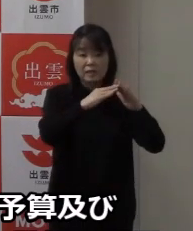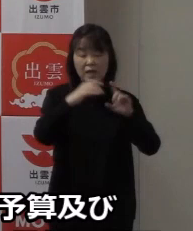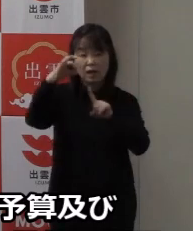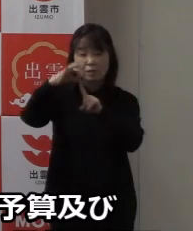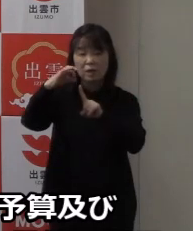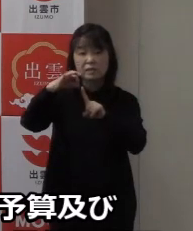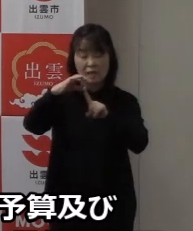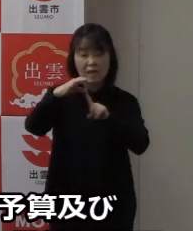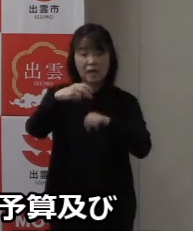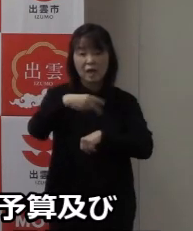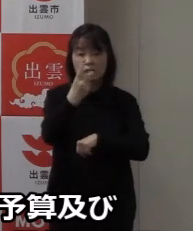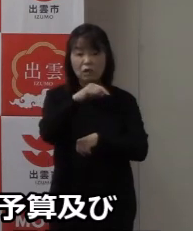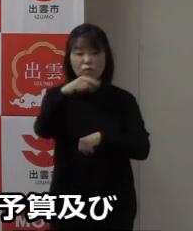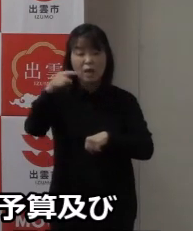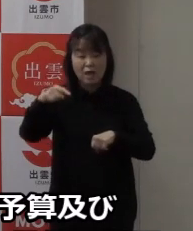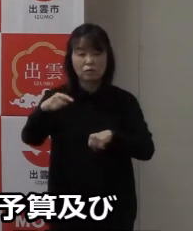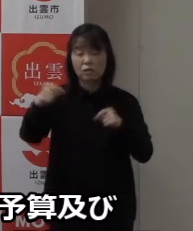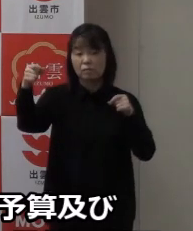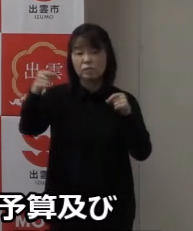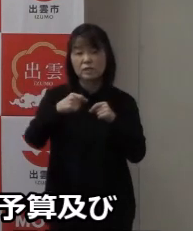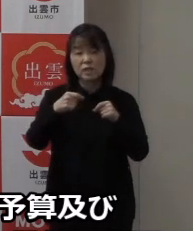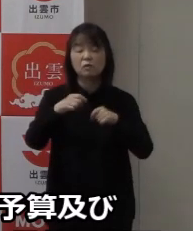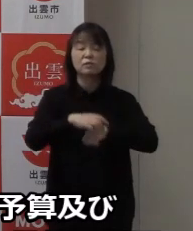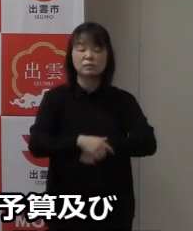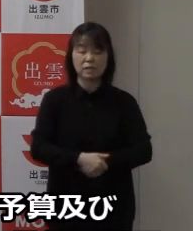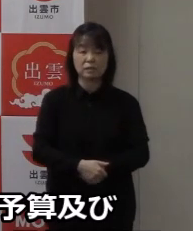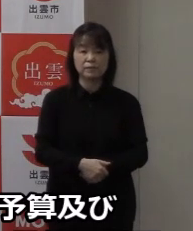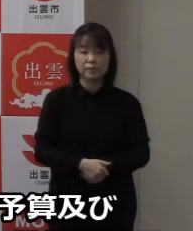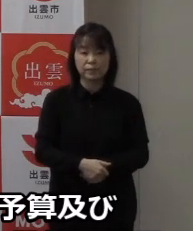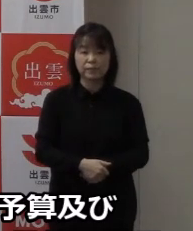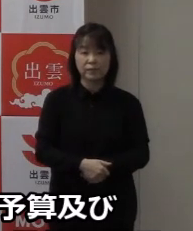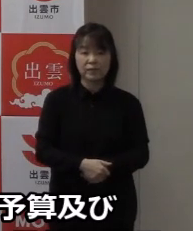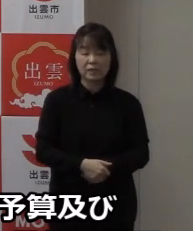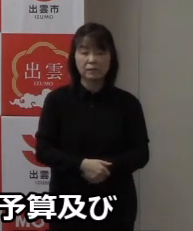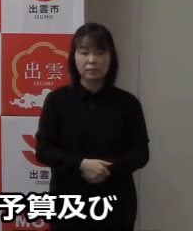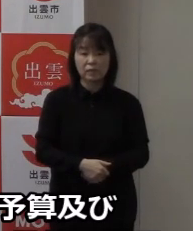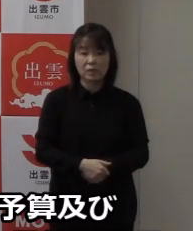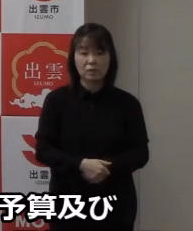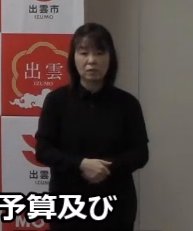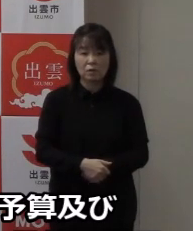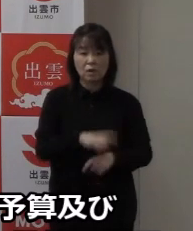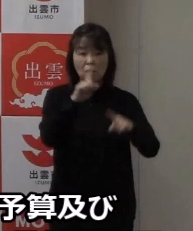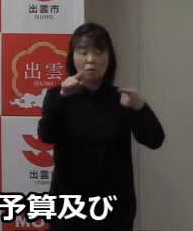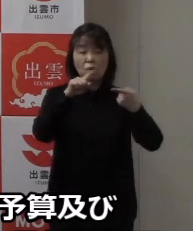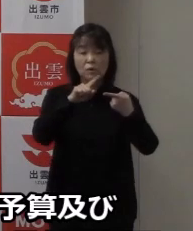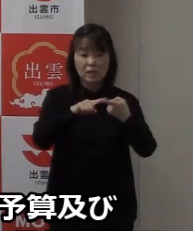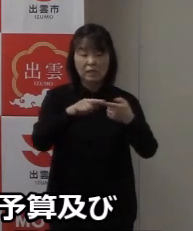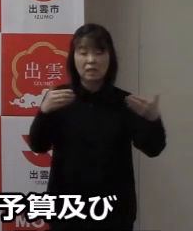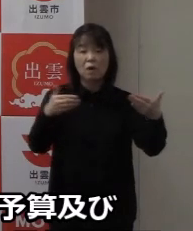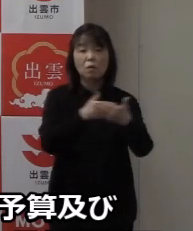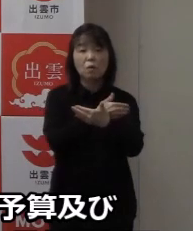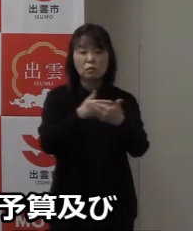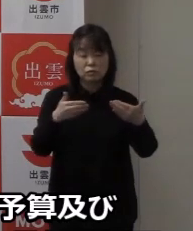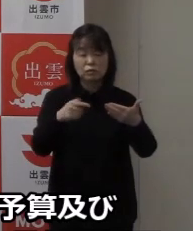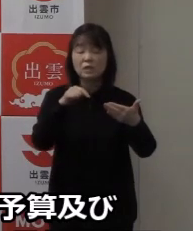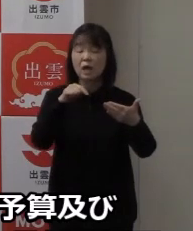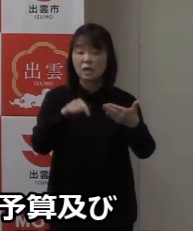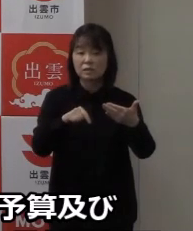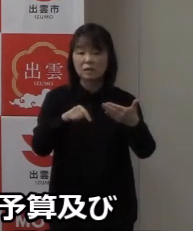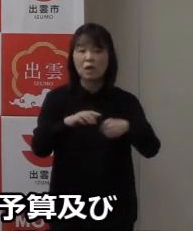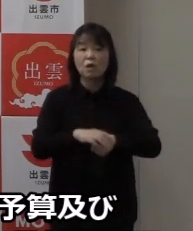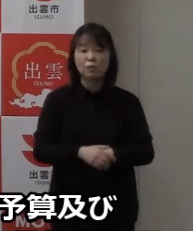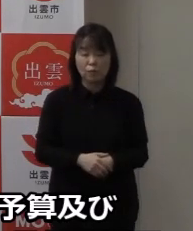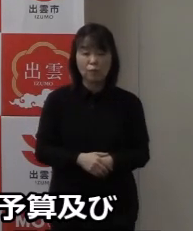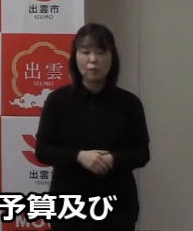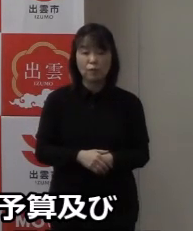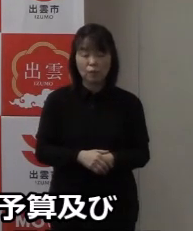考えております。また地域公共交通の関係では、新規に乗り合